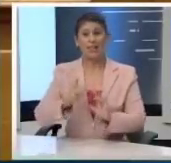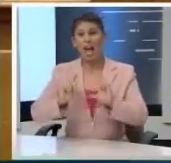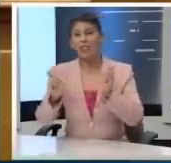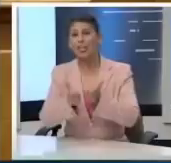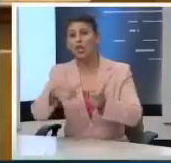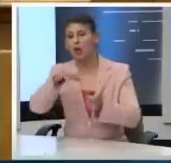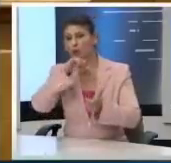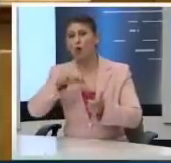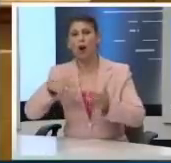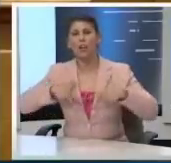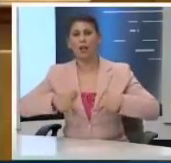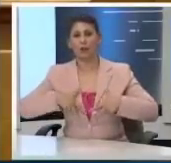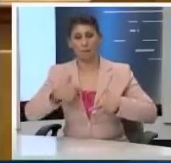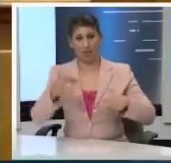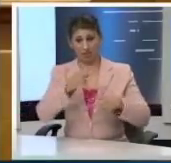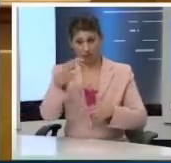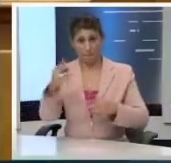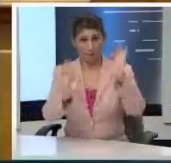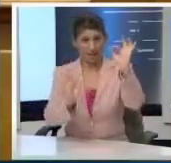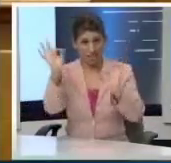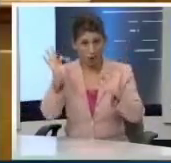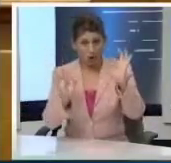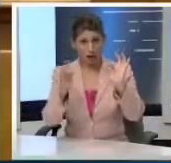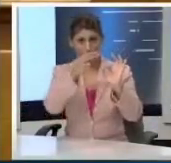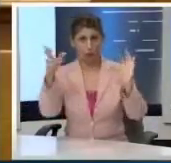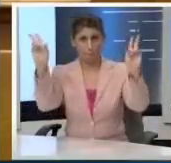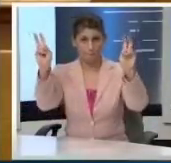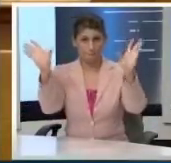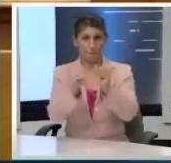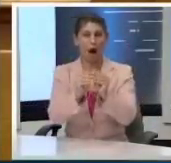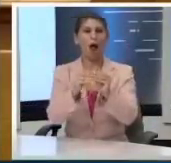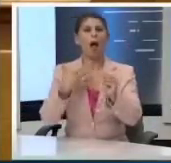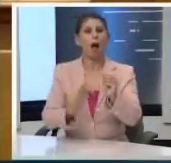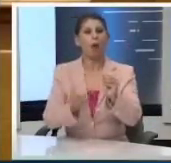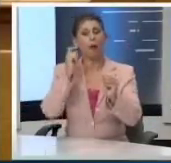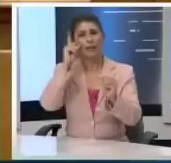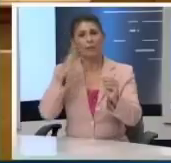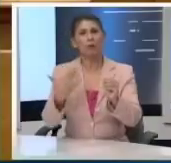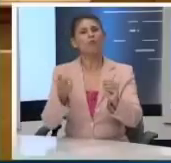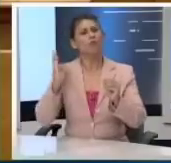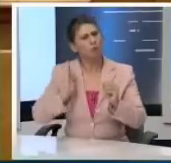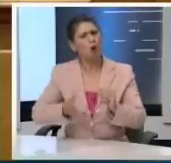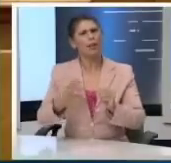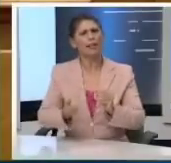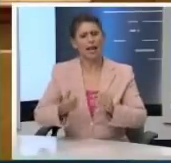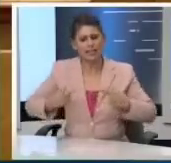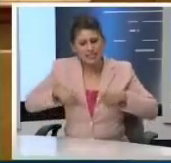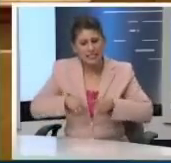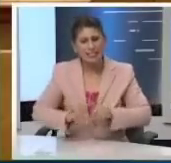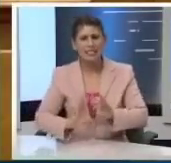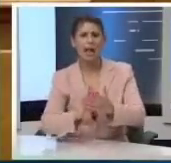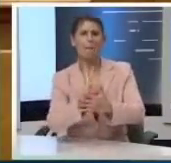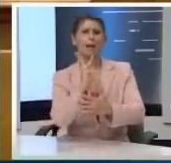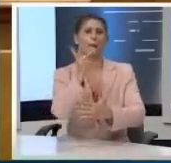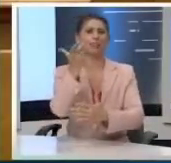Εμείς στο Μακεδονικό έχουμε την εντύπωση ότι μπορεί να υπάρχει συνανάπτυξη των